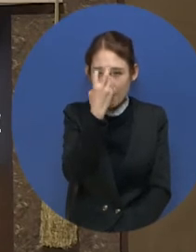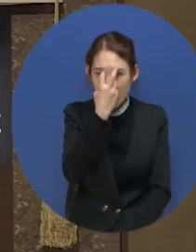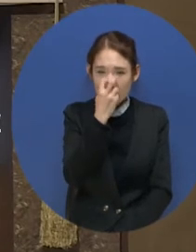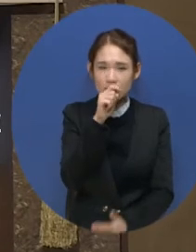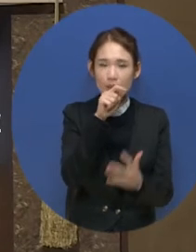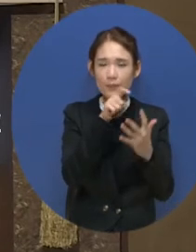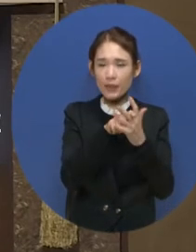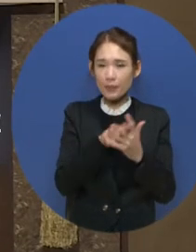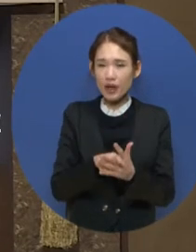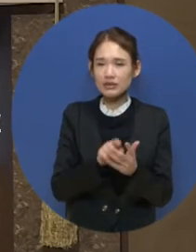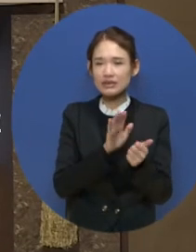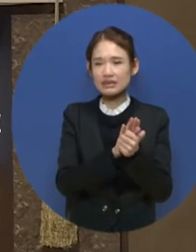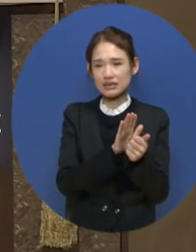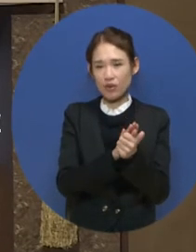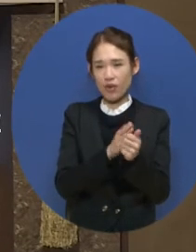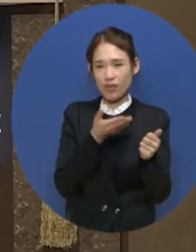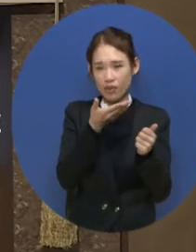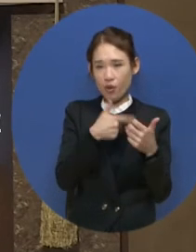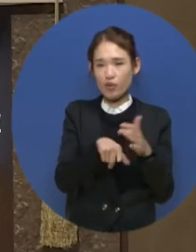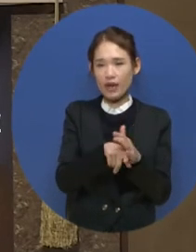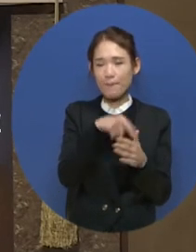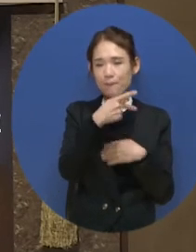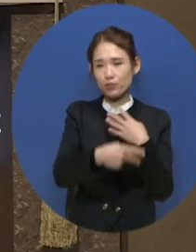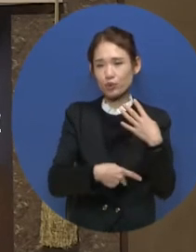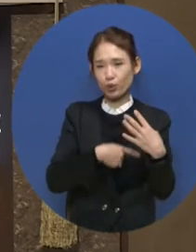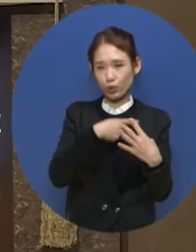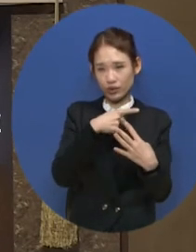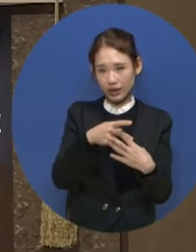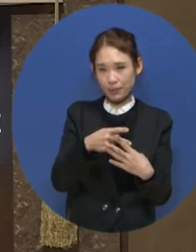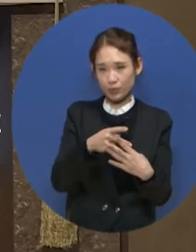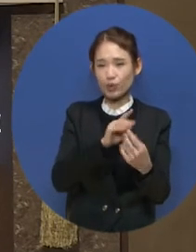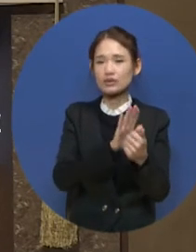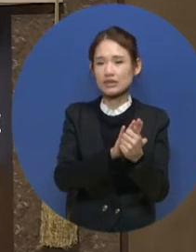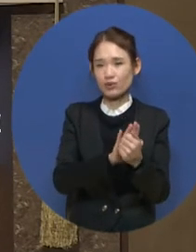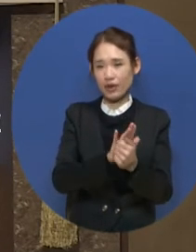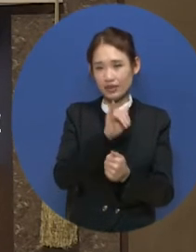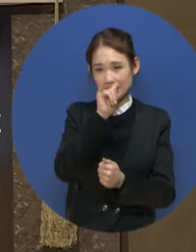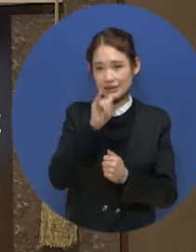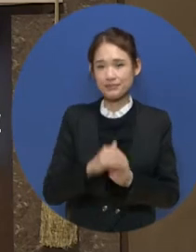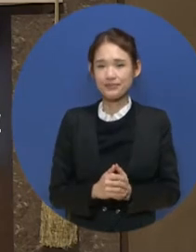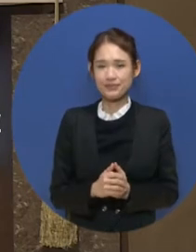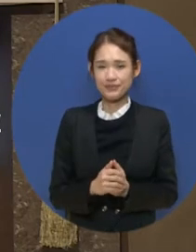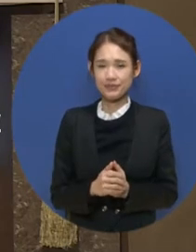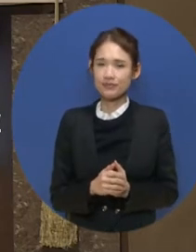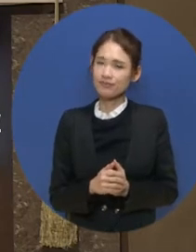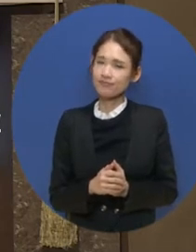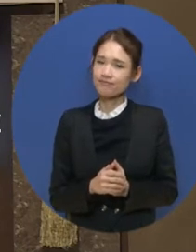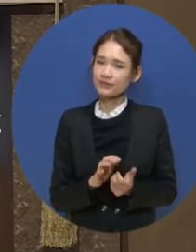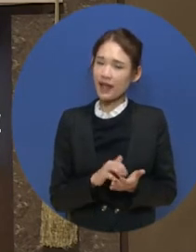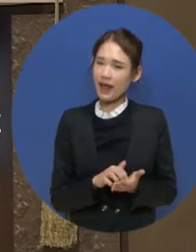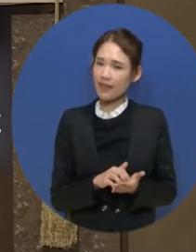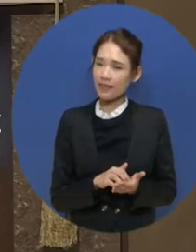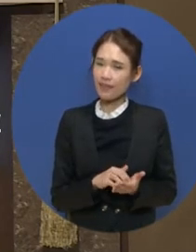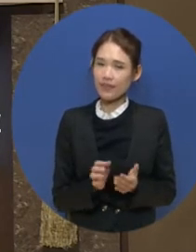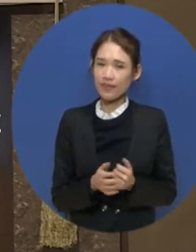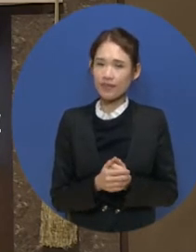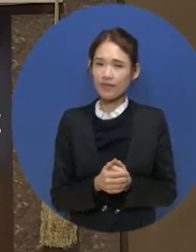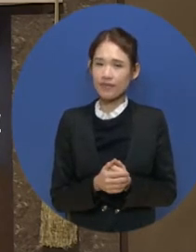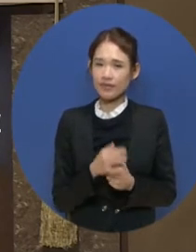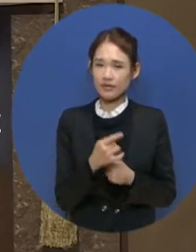잘 지원할 수 있도록 하는 그런 프로그램도 저희가 지원을 하고 있습니다 싼 일 년에